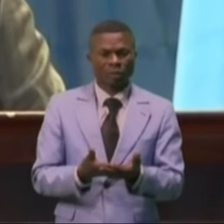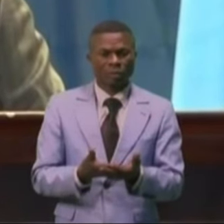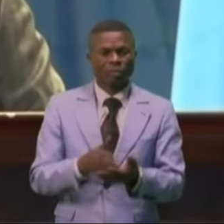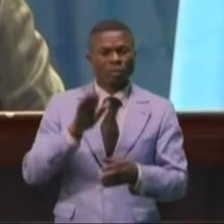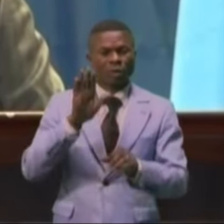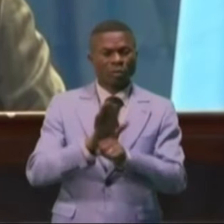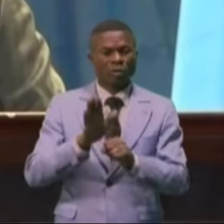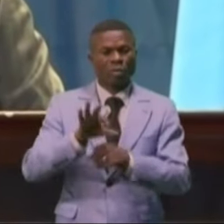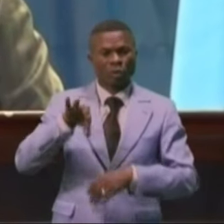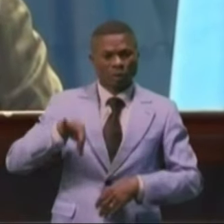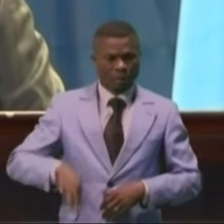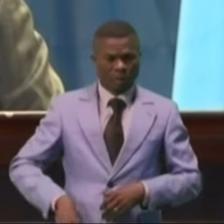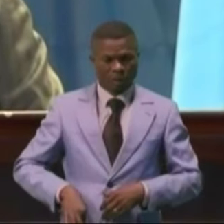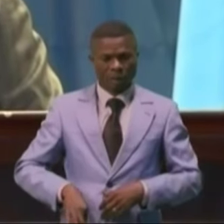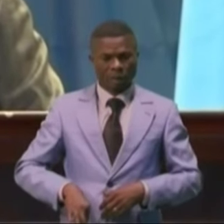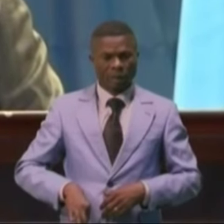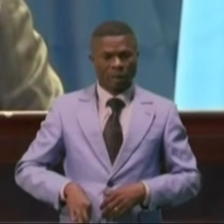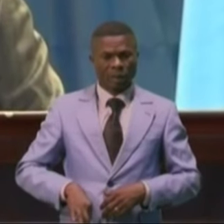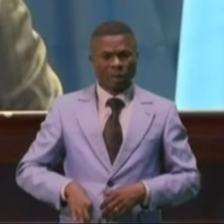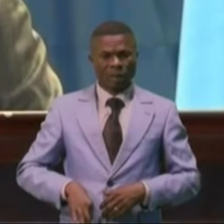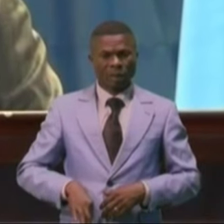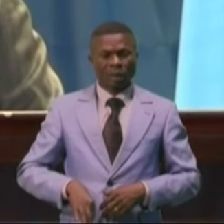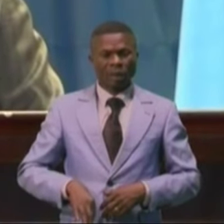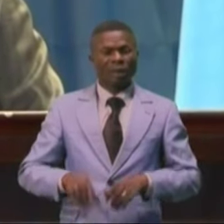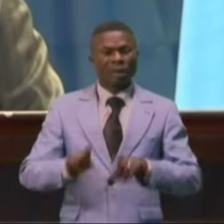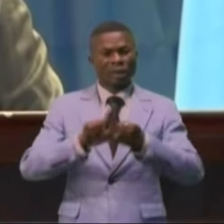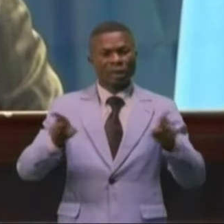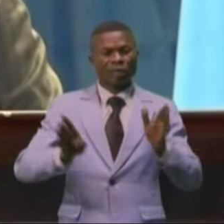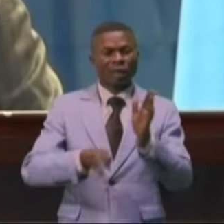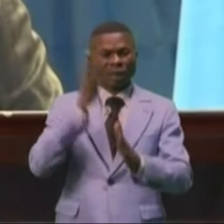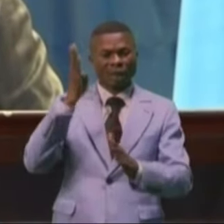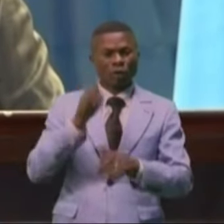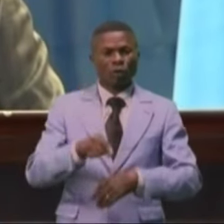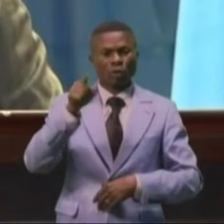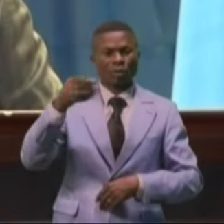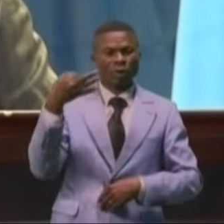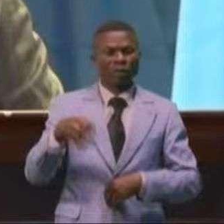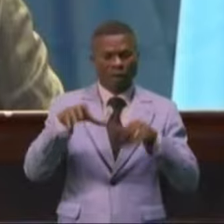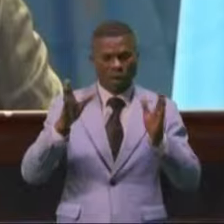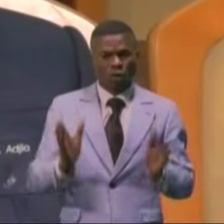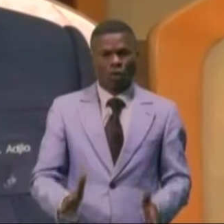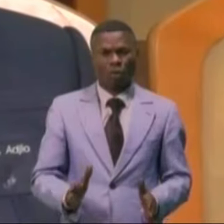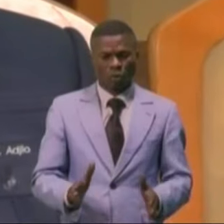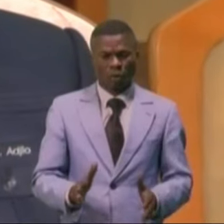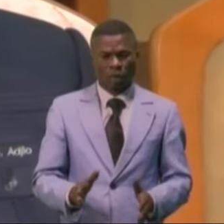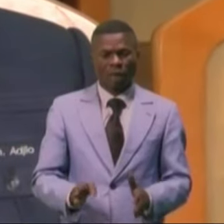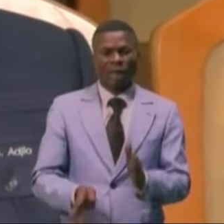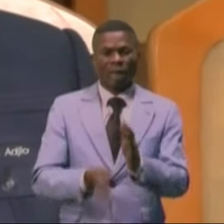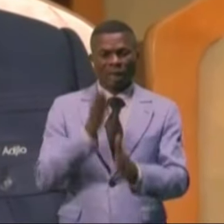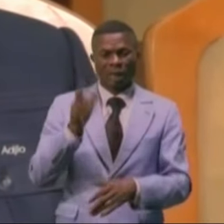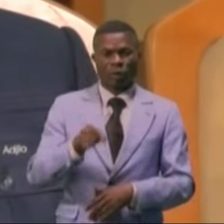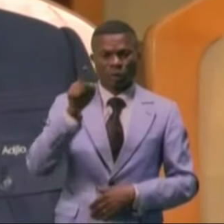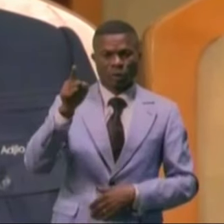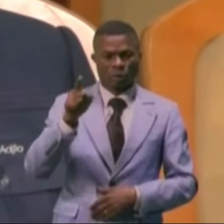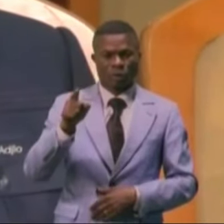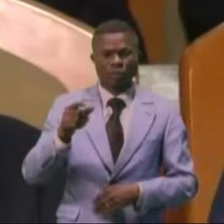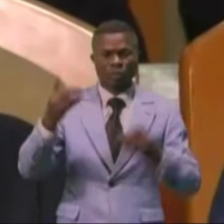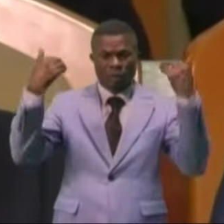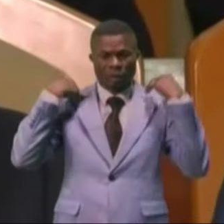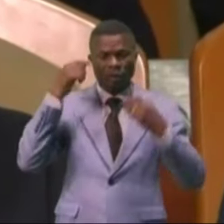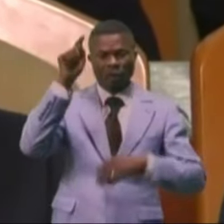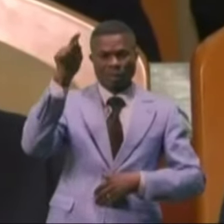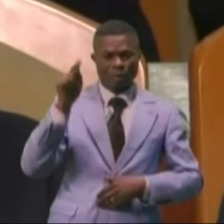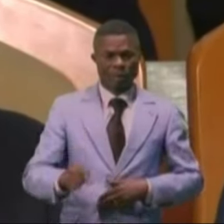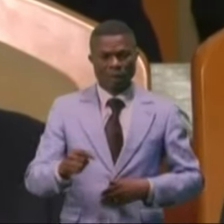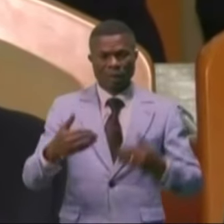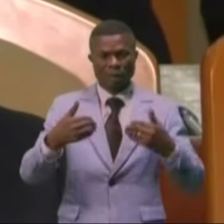tout avantage confondu à 14 millions de francs congolais, et les chefs de division à près